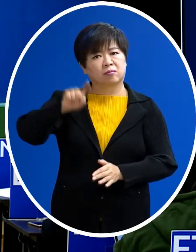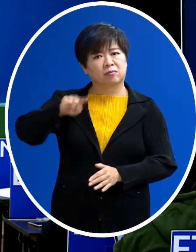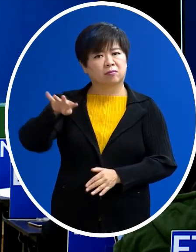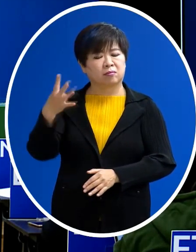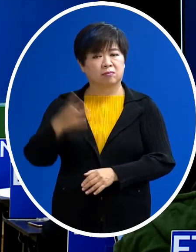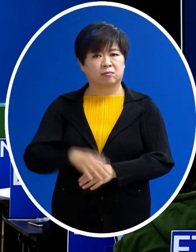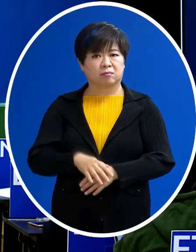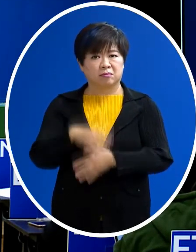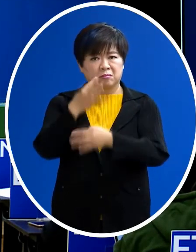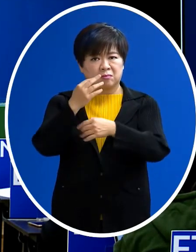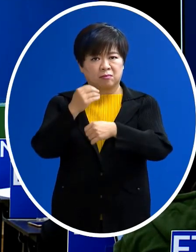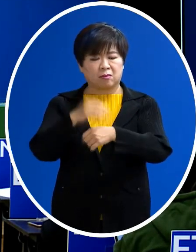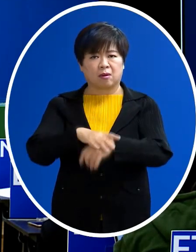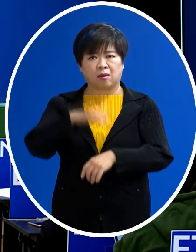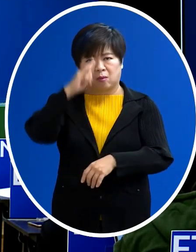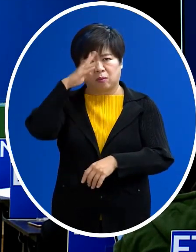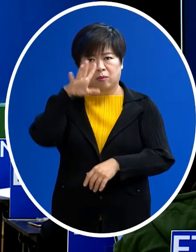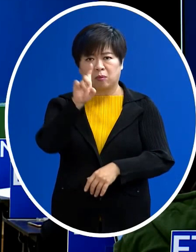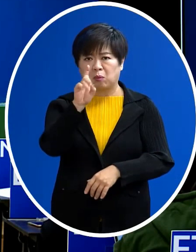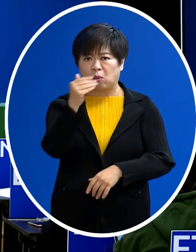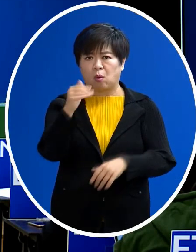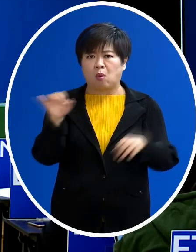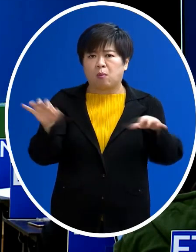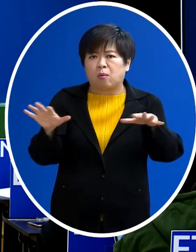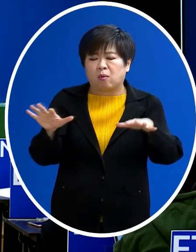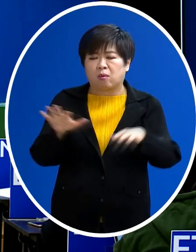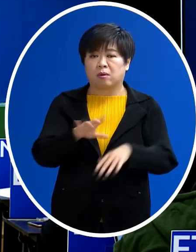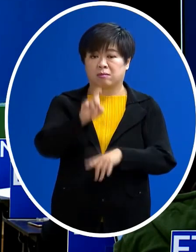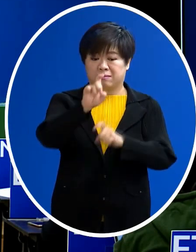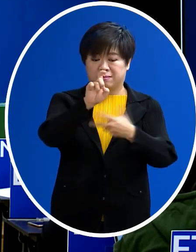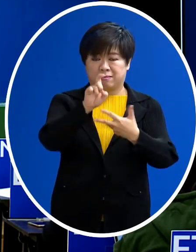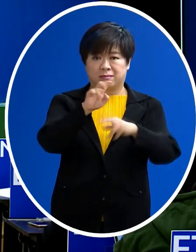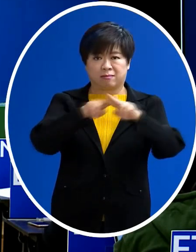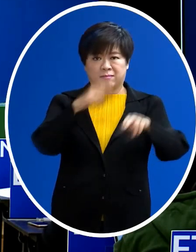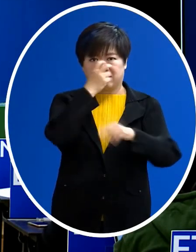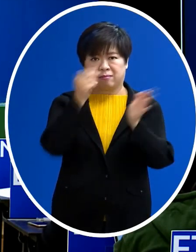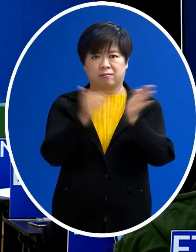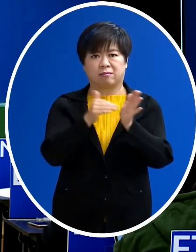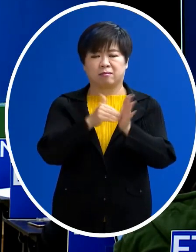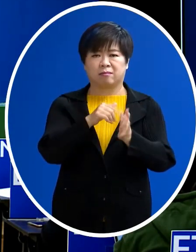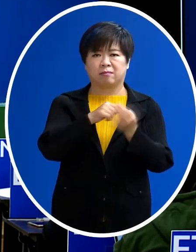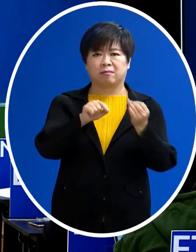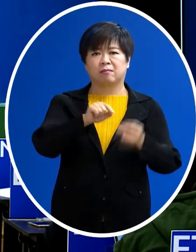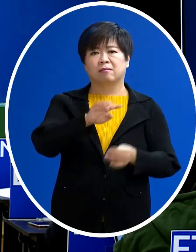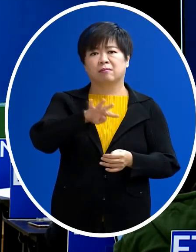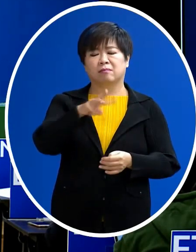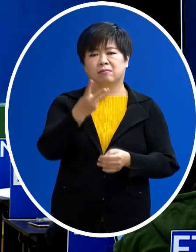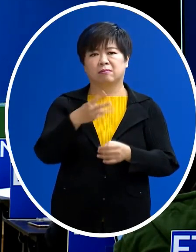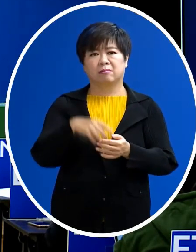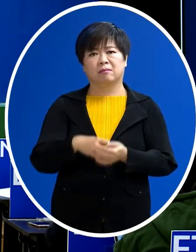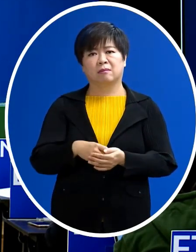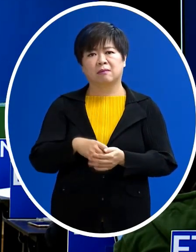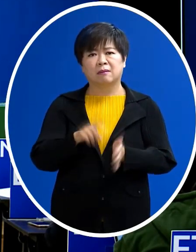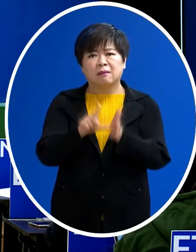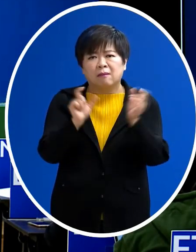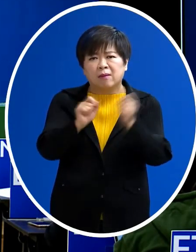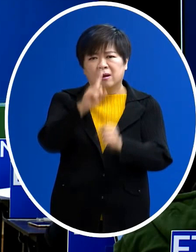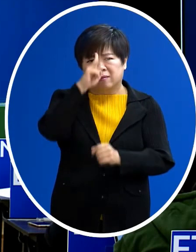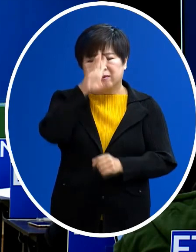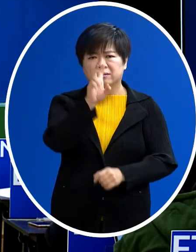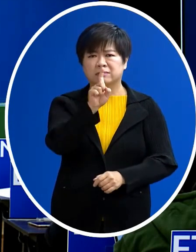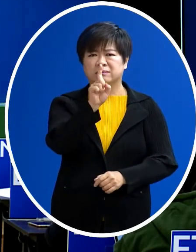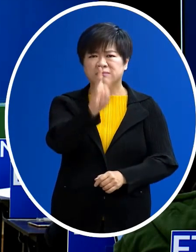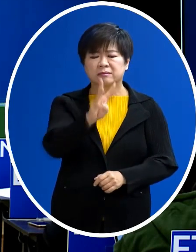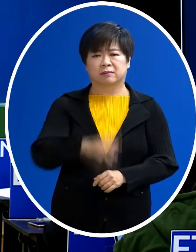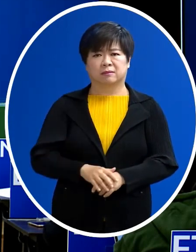效期只有19天，然后10月18号完成封签的有4300剂，更只有13天的效期。为何我们收到的疫